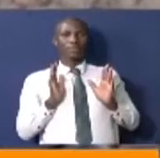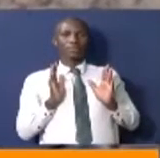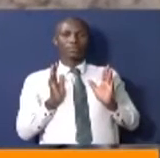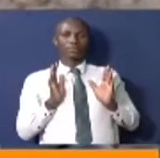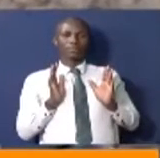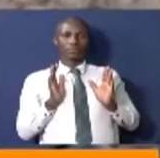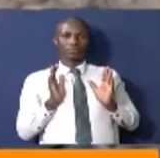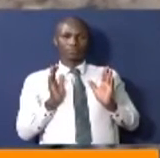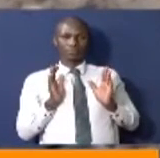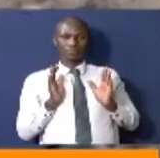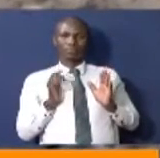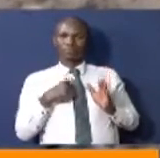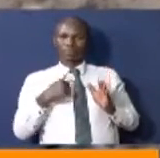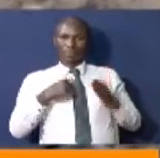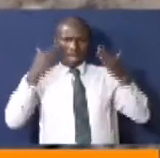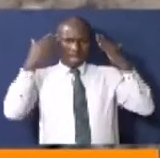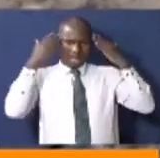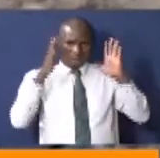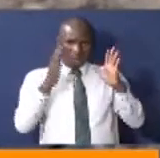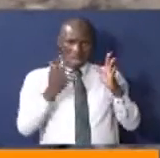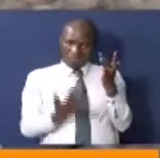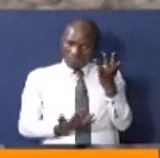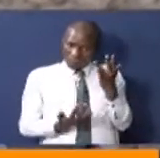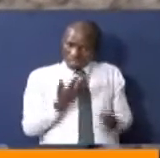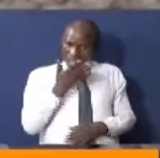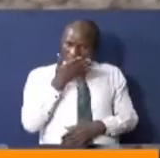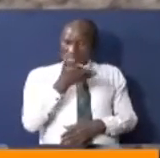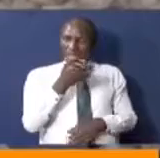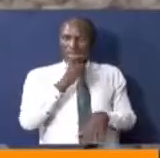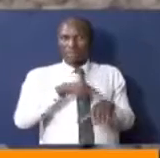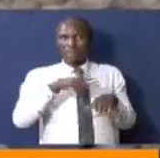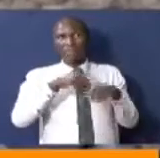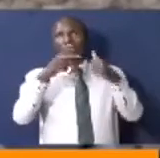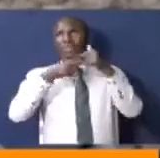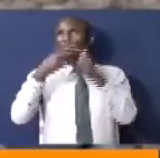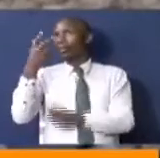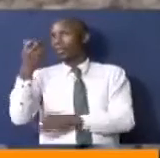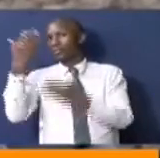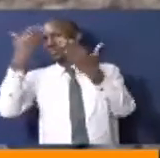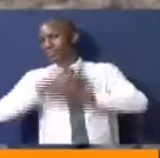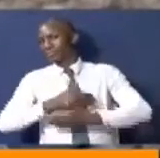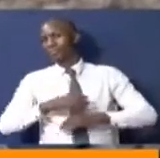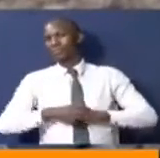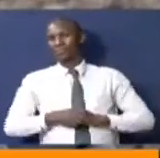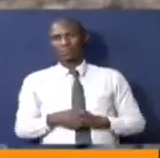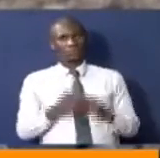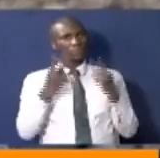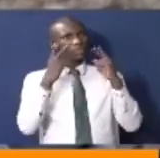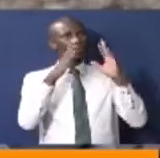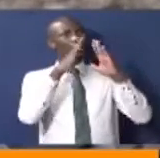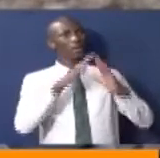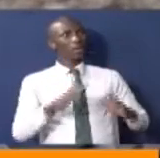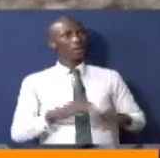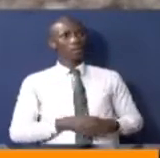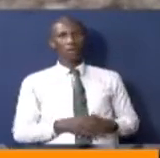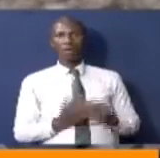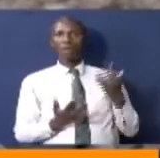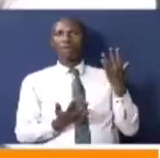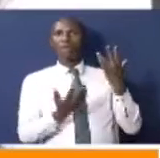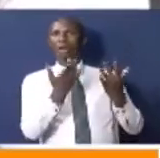Na nilijua kuna moto kama saa moja na nusu hivi. Niliona nyumba inawaka